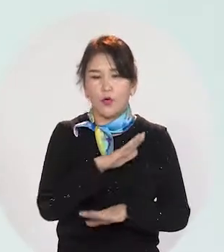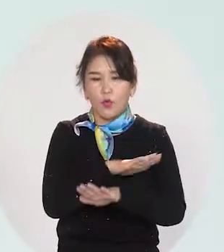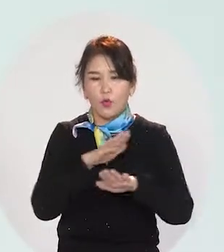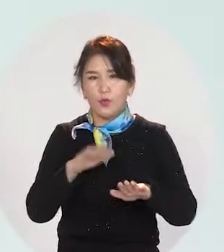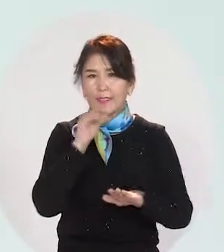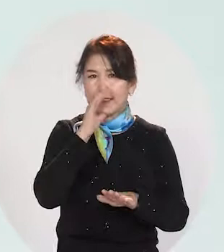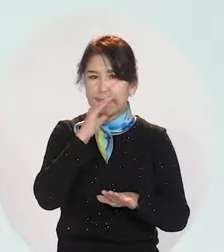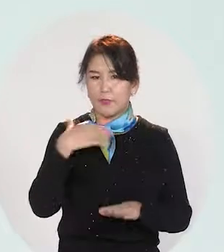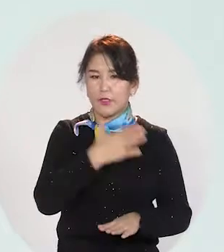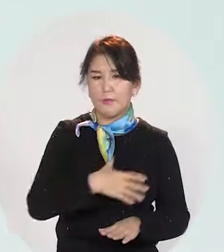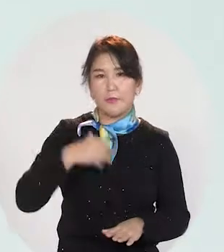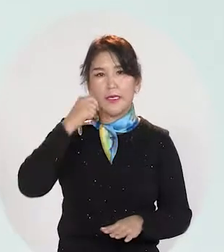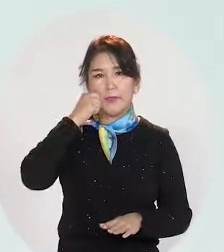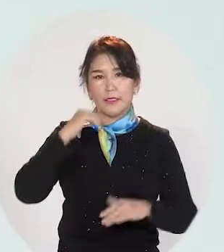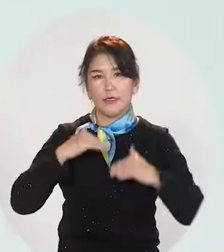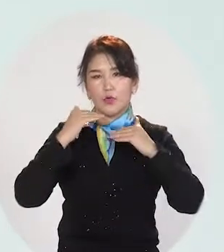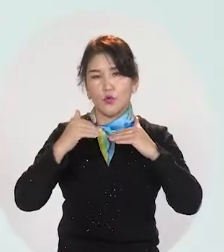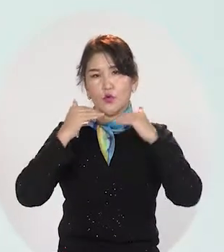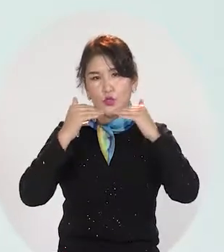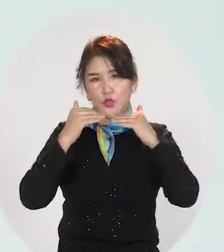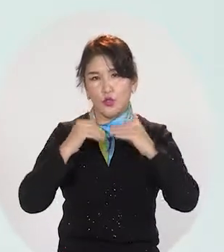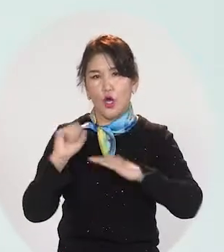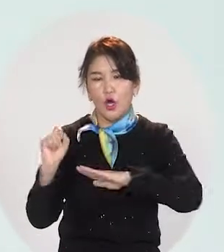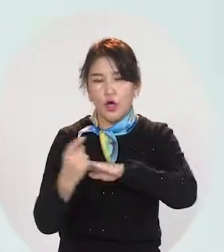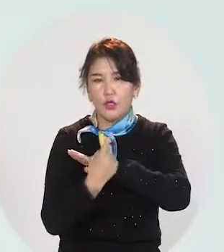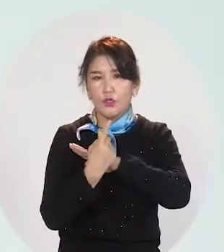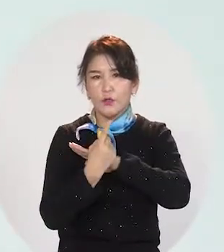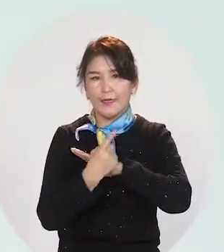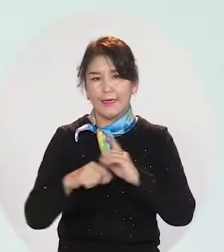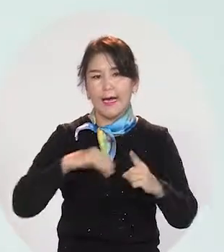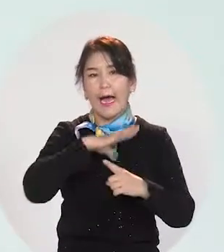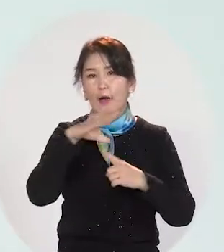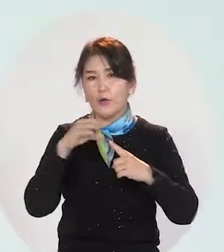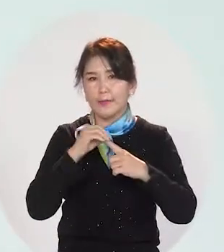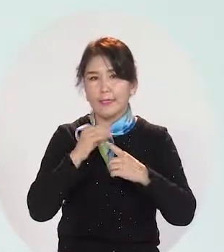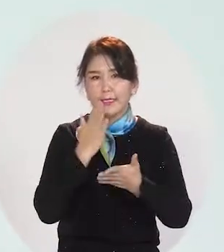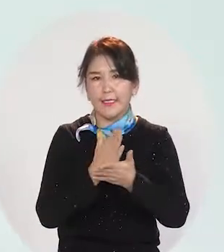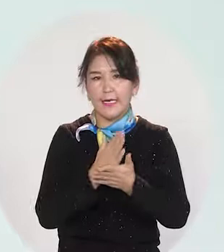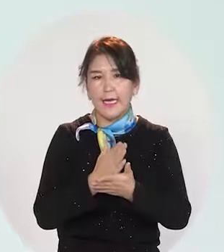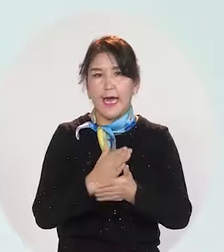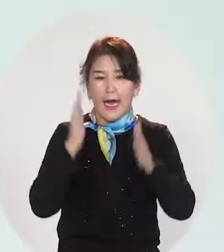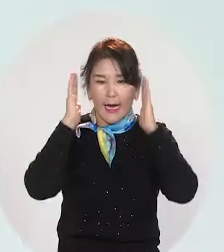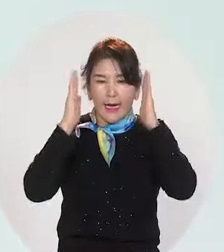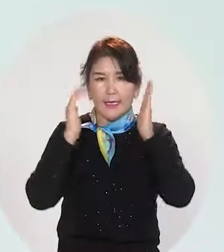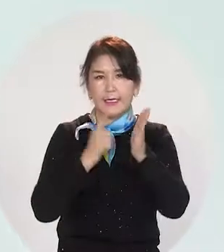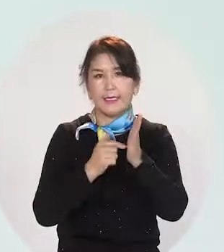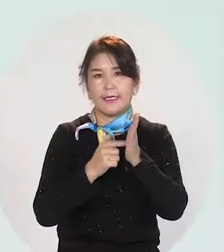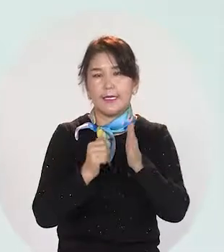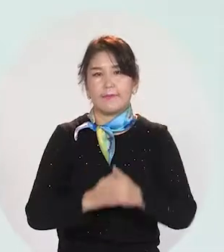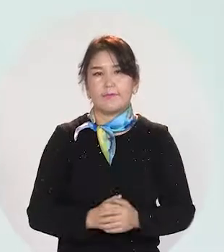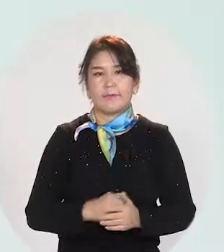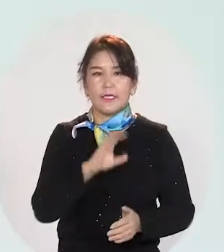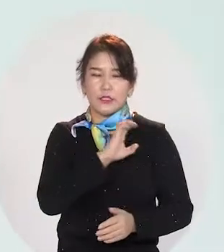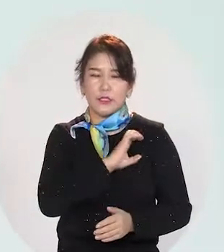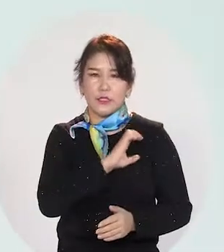насны болон бие бялдрын хөгжил, нас бие бялдрын онцлогуудыг агуулж байгаа гэдэг анзаарах хэрэгтэй байдаг. А тэгээ бүр энэ сэтгэл зүйн онцлогийг